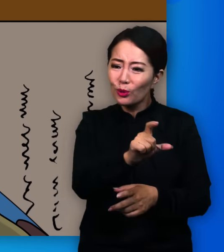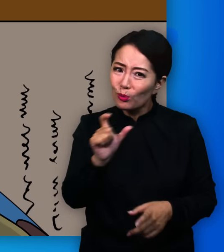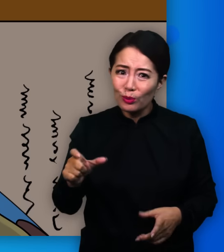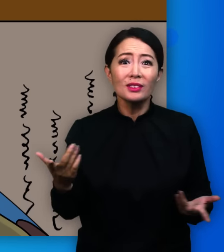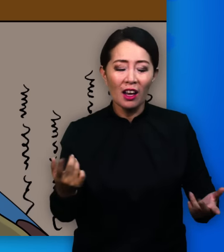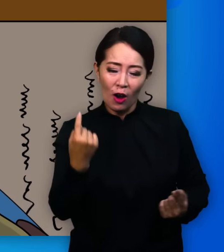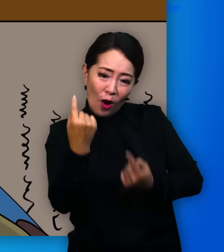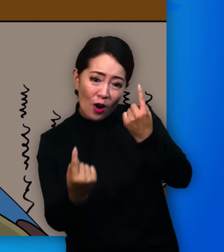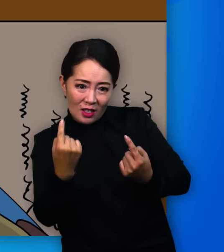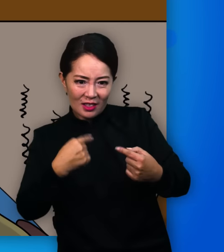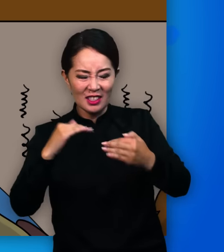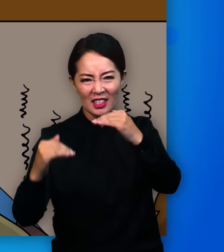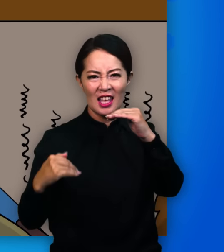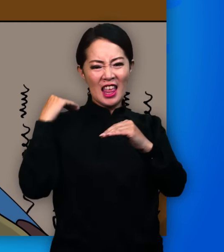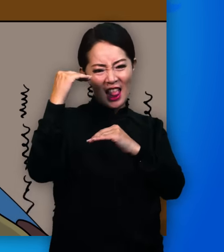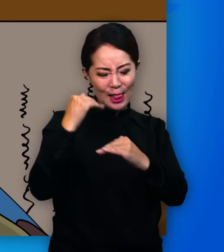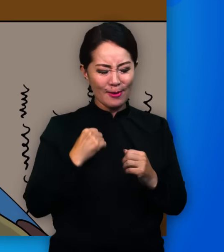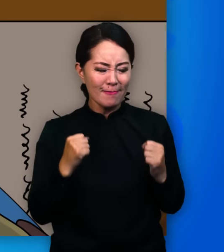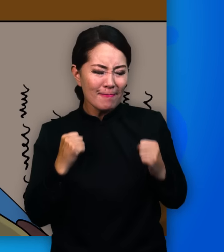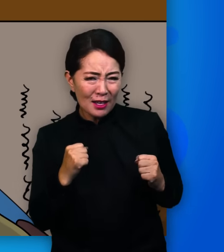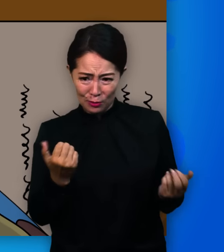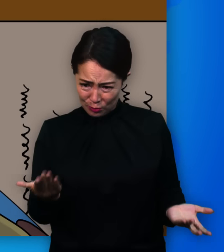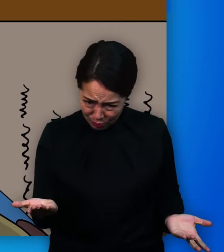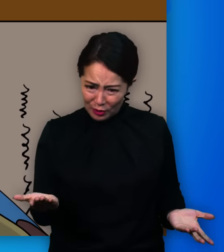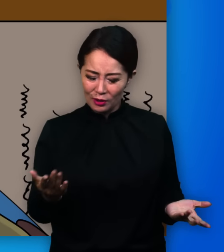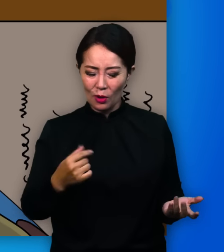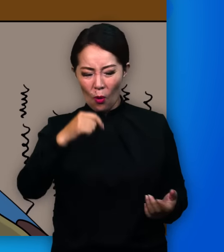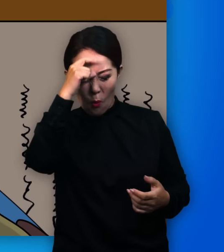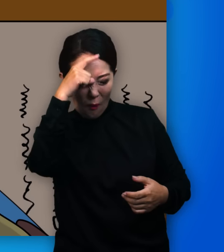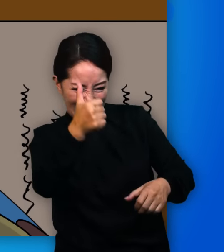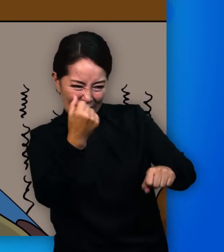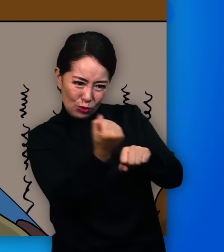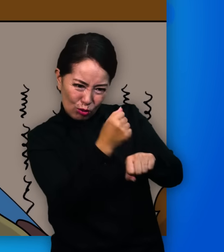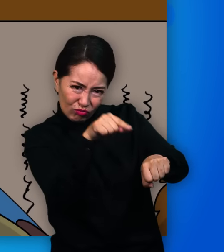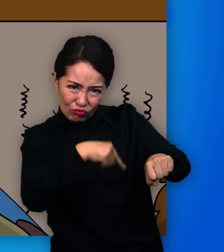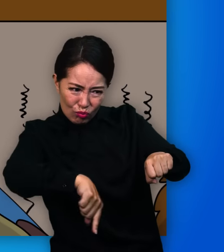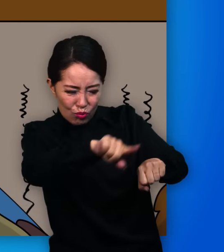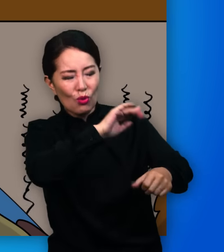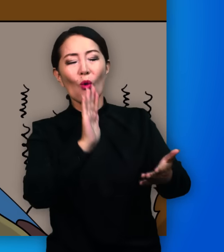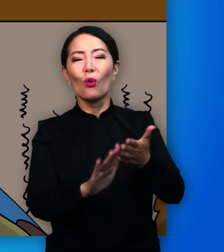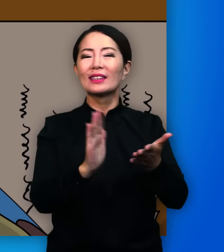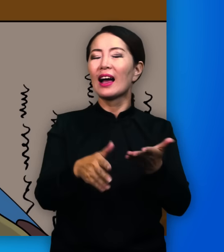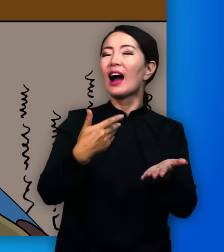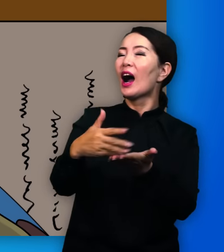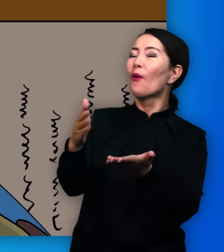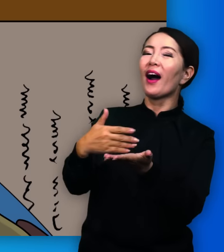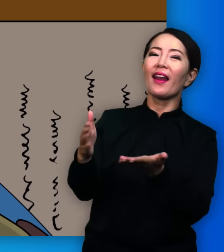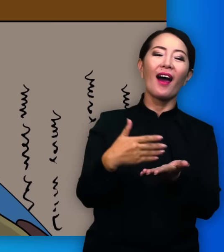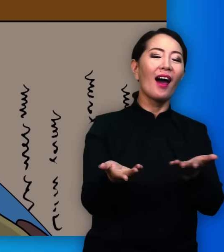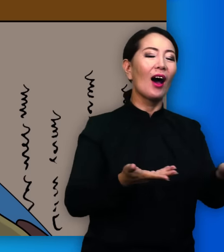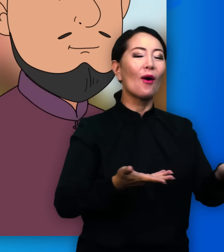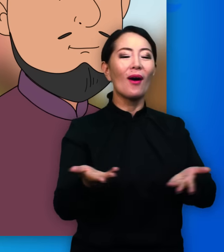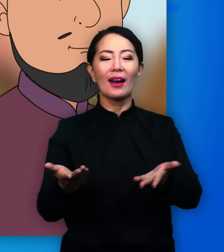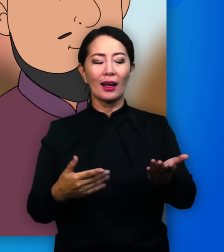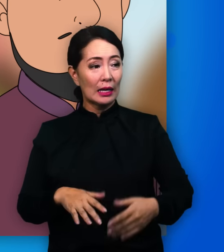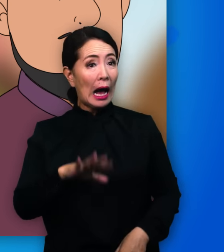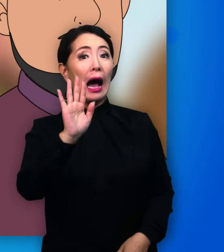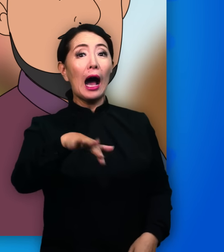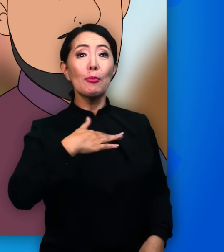бүр яалтчгүй нодон жилээс сэлж эхэлсэн гэсэн л юм да. Нодон жил гэдэг чинь 1 жил өмнөхийг хэлдэг